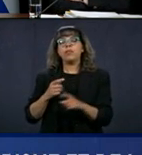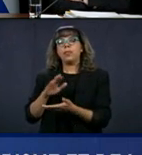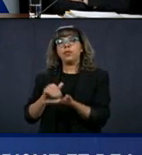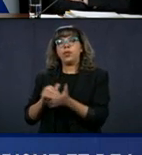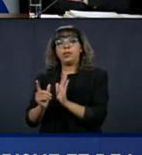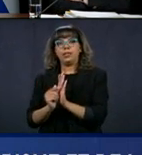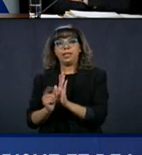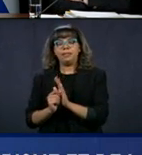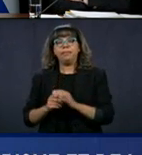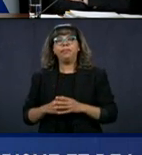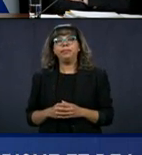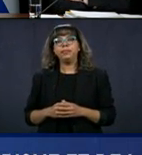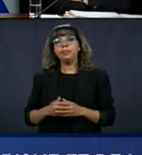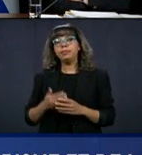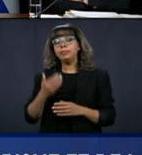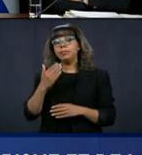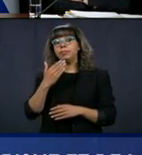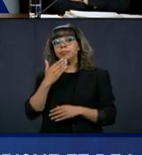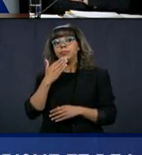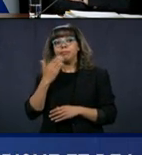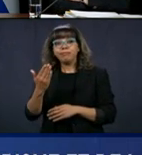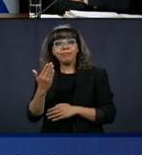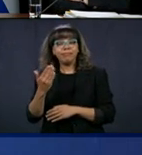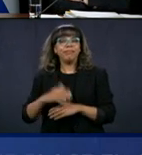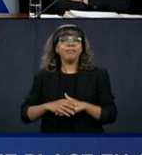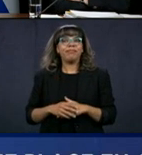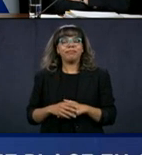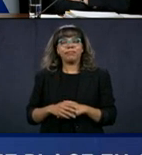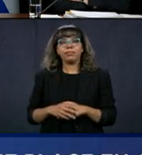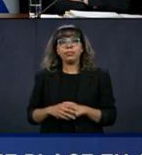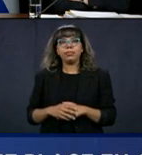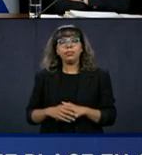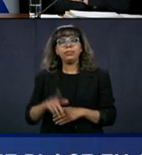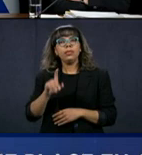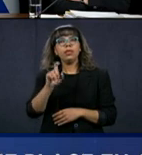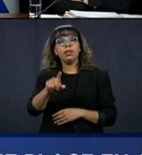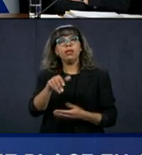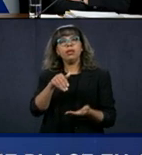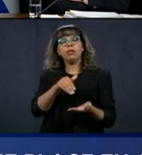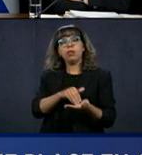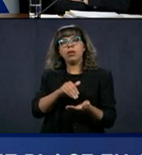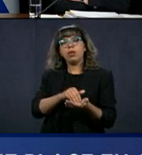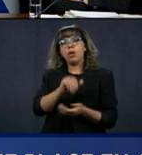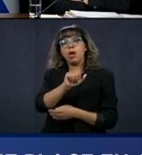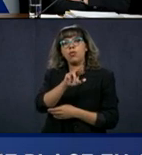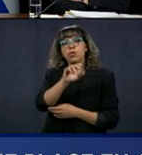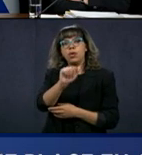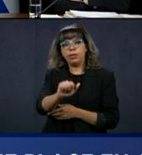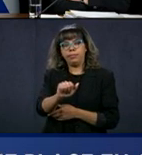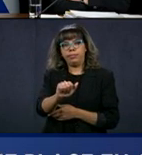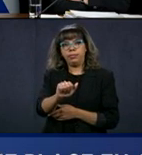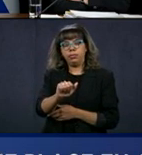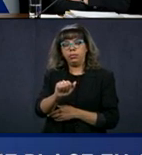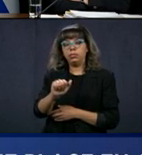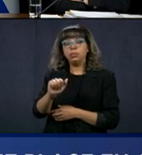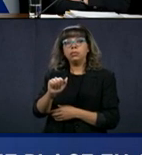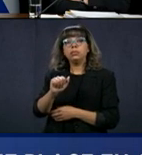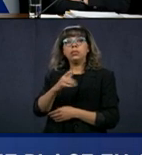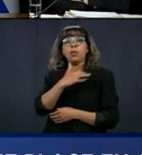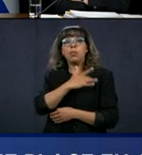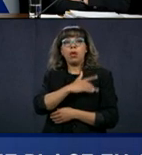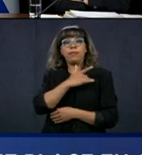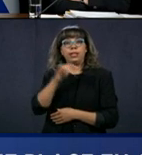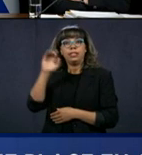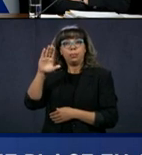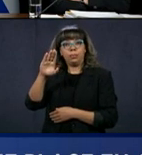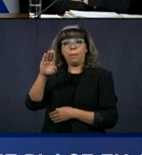day. Bonjour. J'aimerais vous demander, Dr. Arruda, la santé publique de la